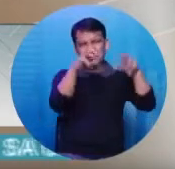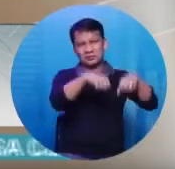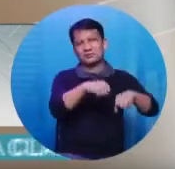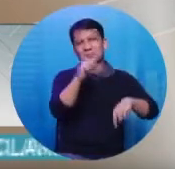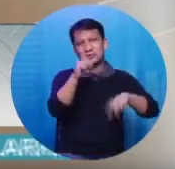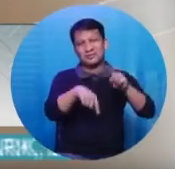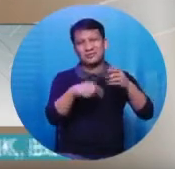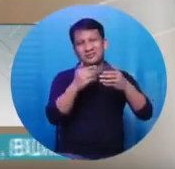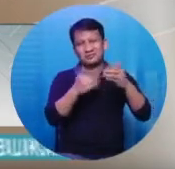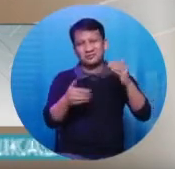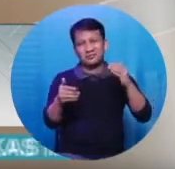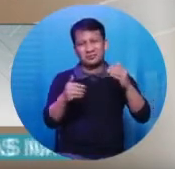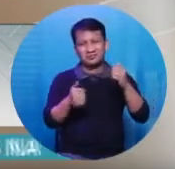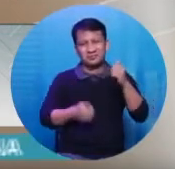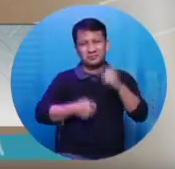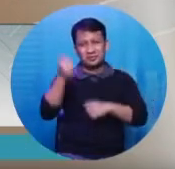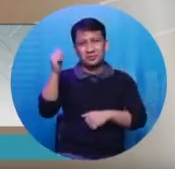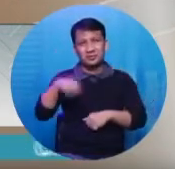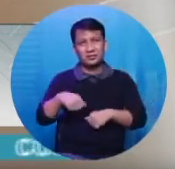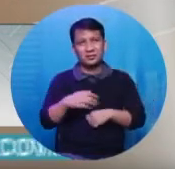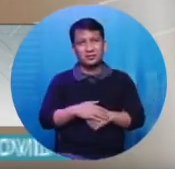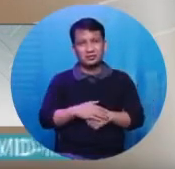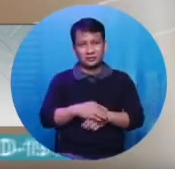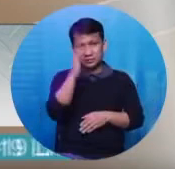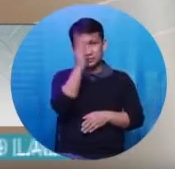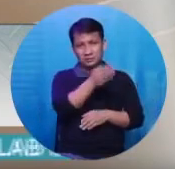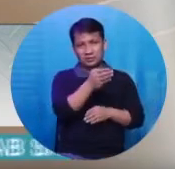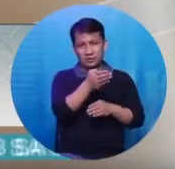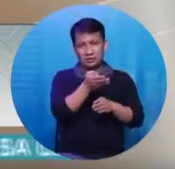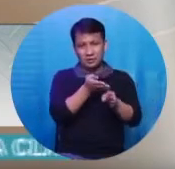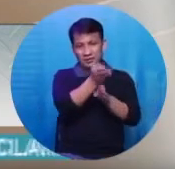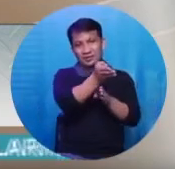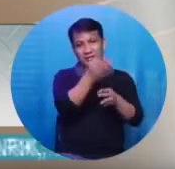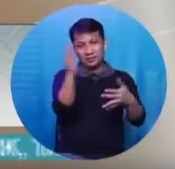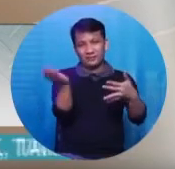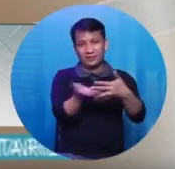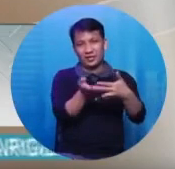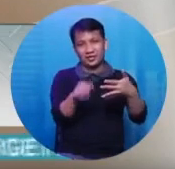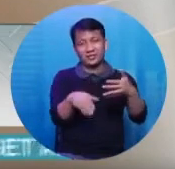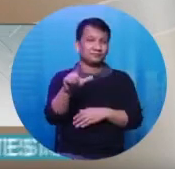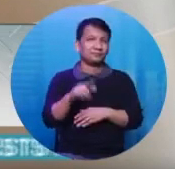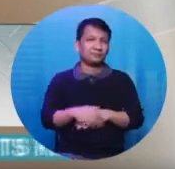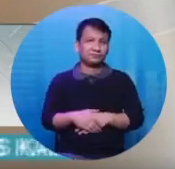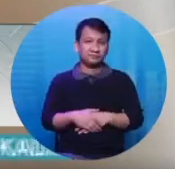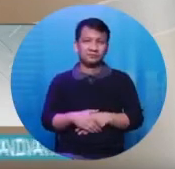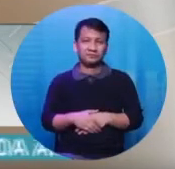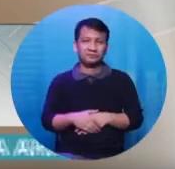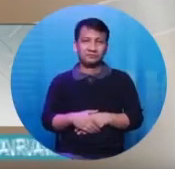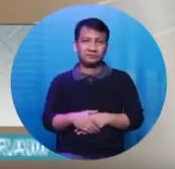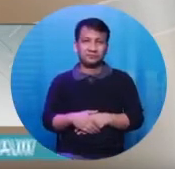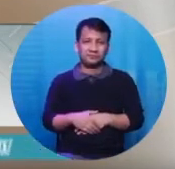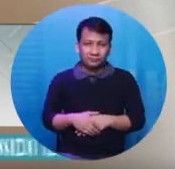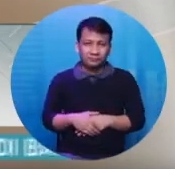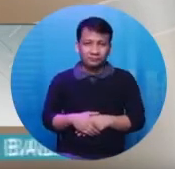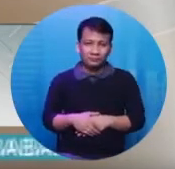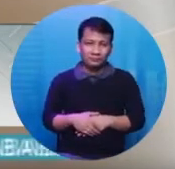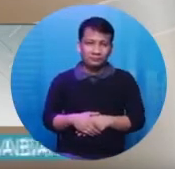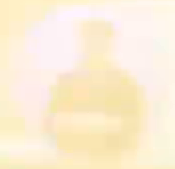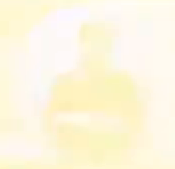Pero lumampas na po kasi. So, direct filing na lang po ito sa piskalya. Okay? Salamat po, Miss Isa. Ingat